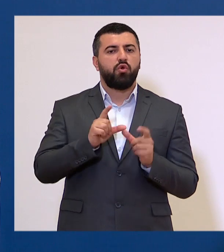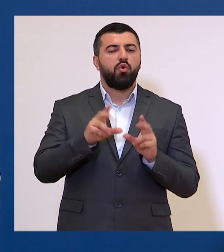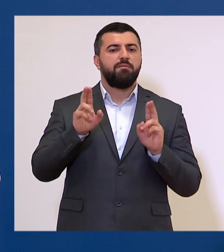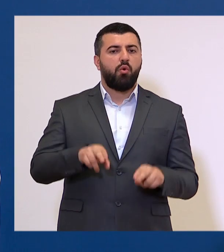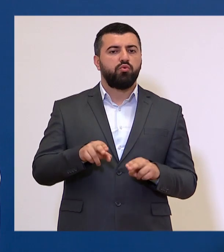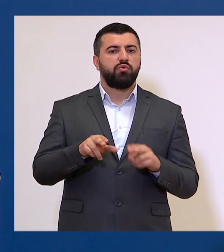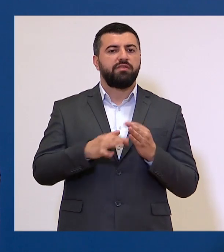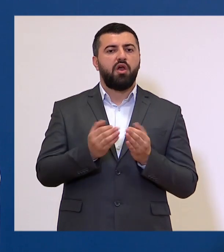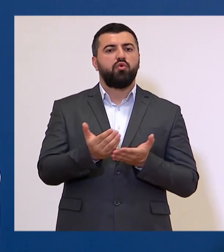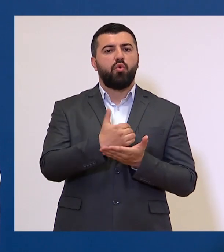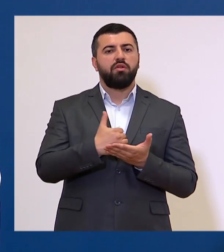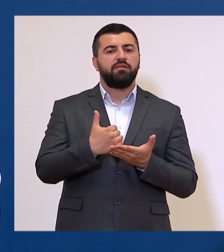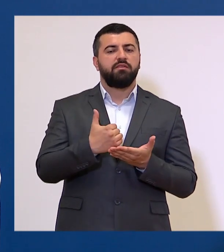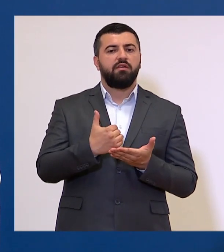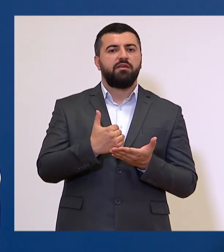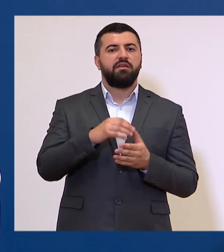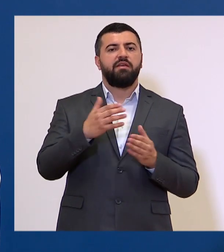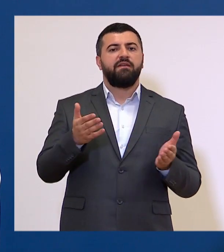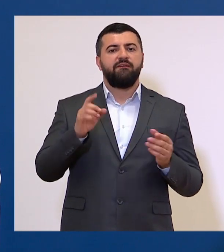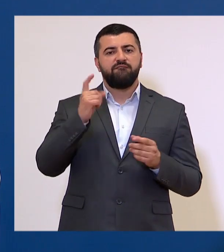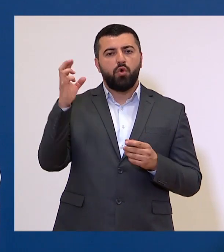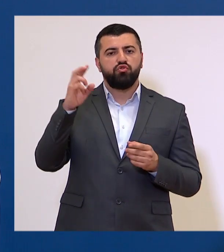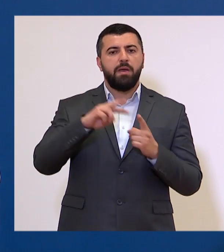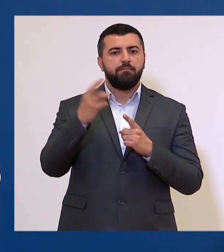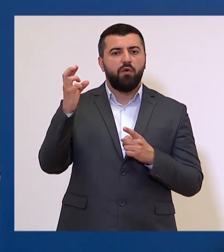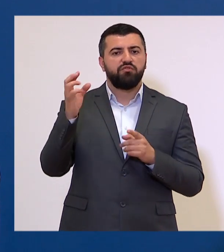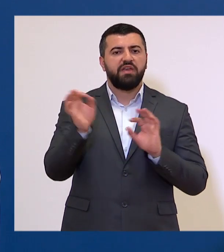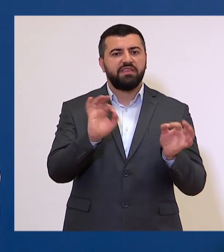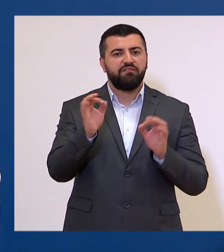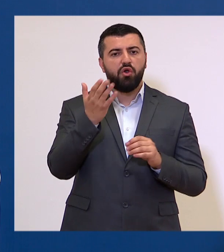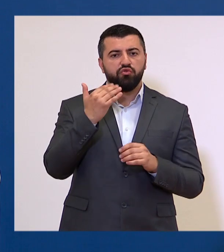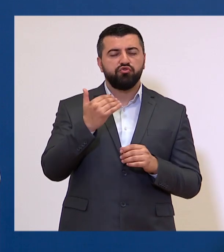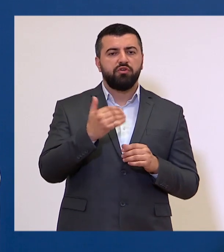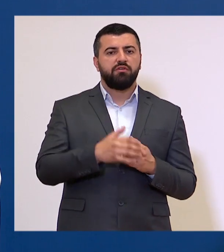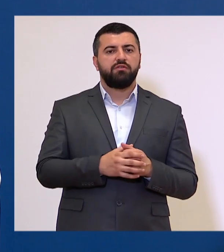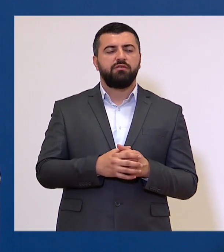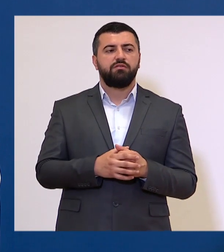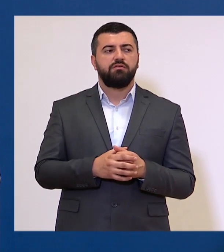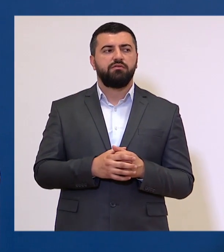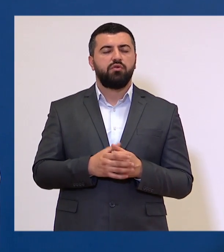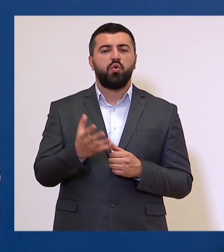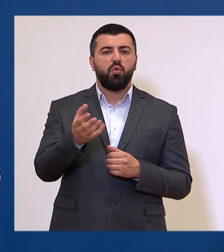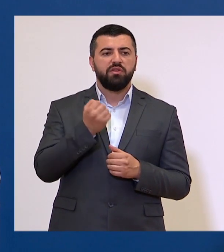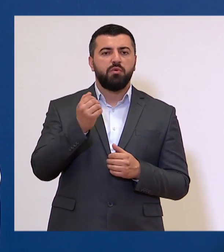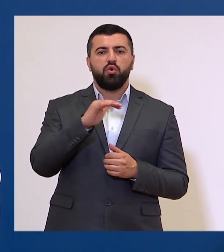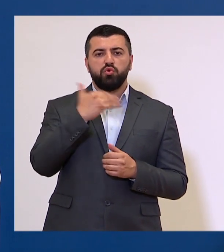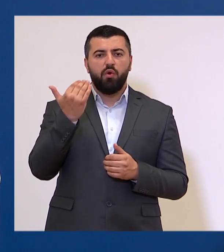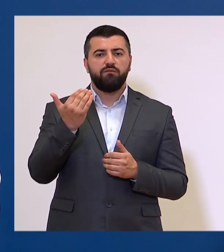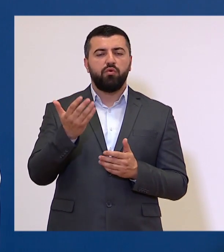u mogućnosti da koristi sveže voće i povrće, da to koriste, da uzimaju